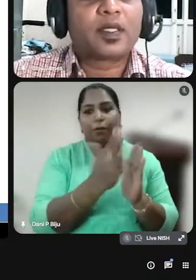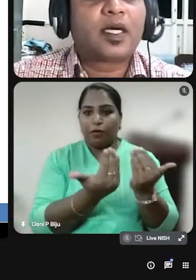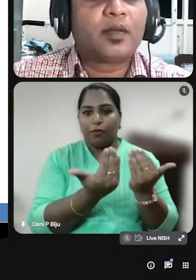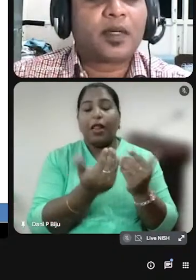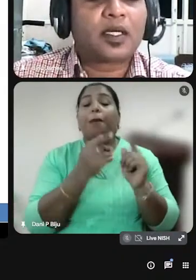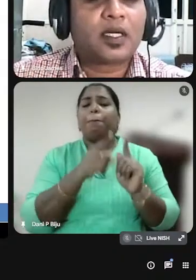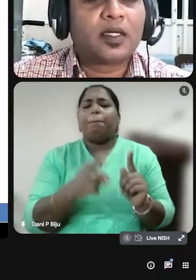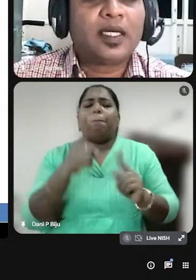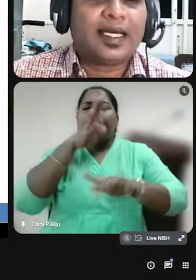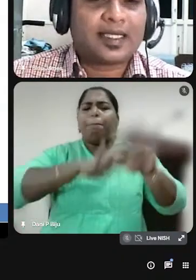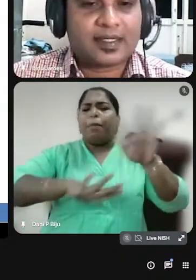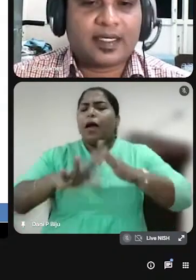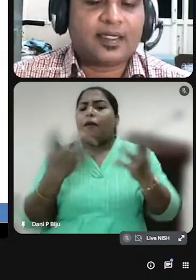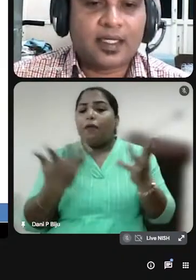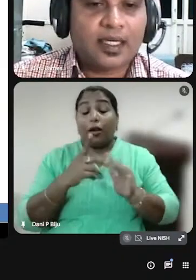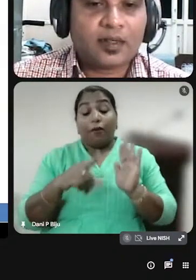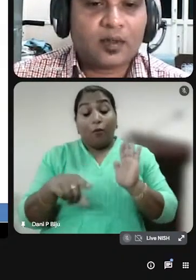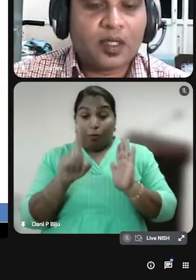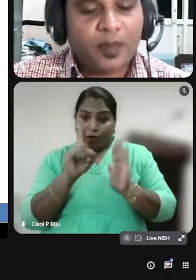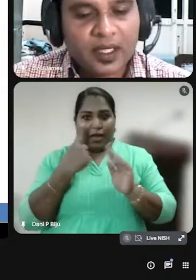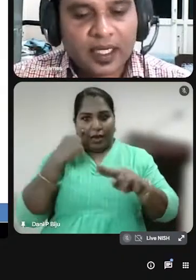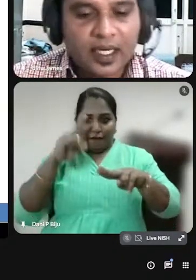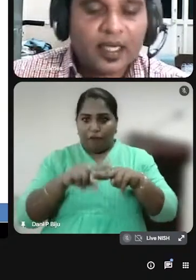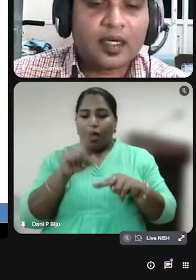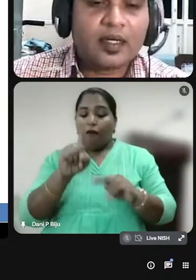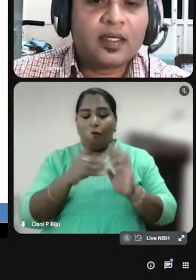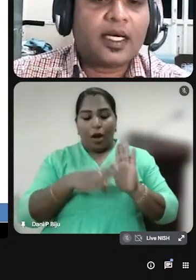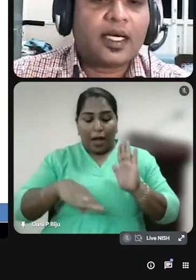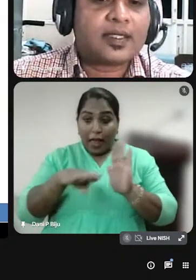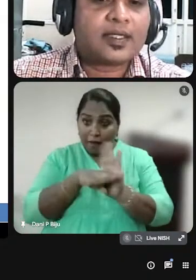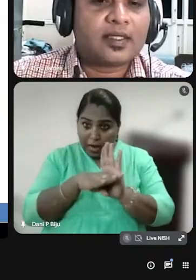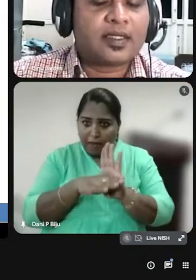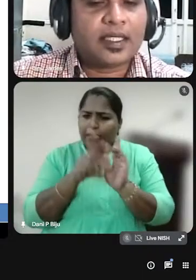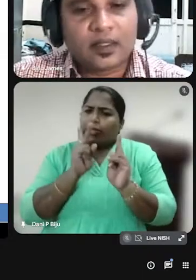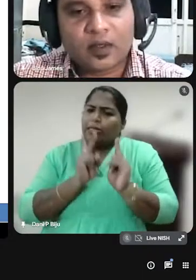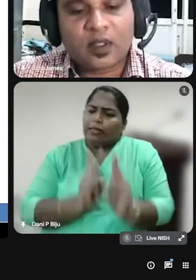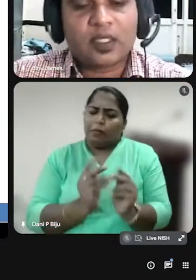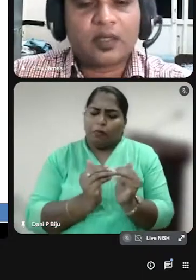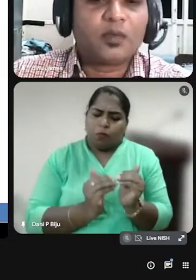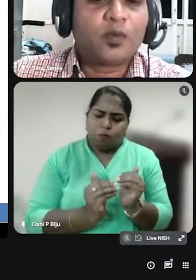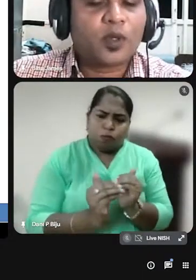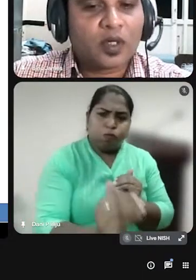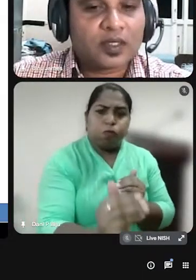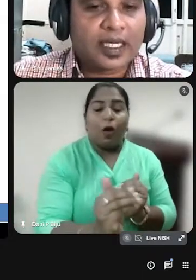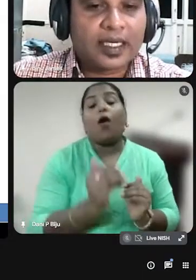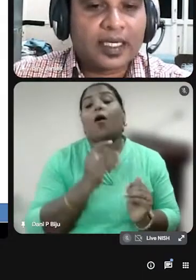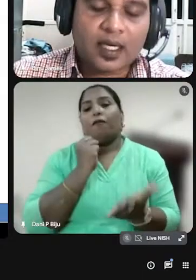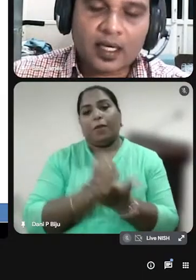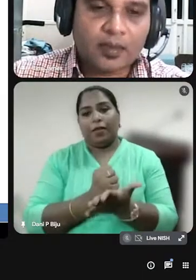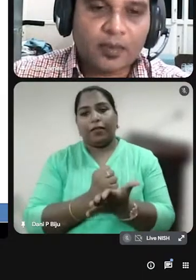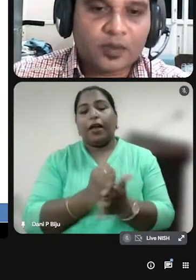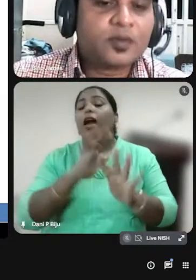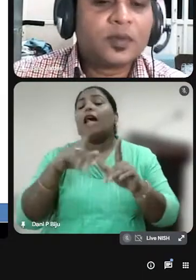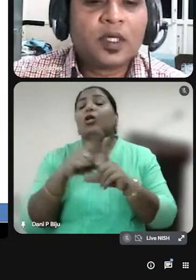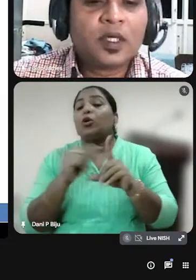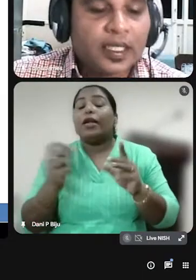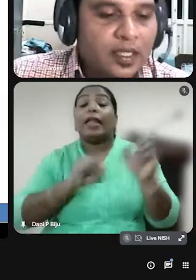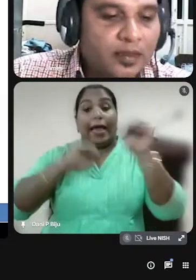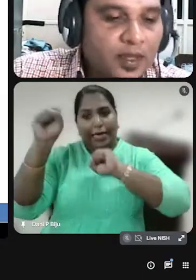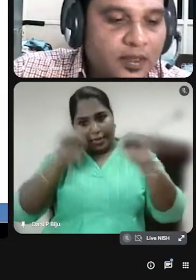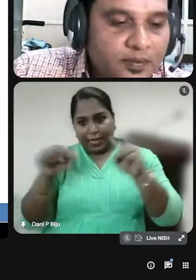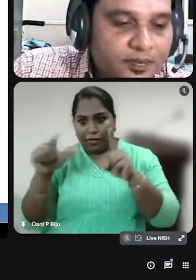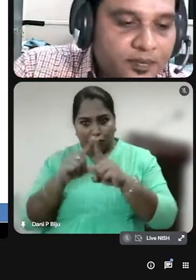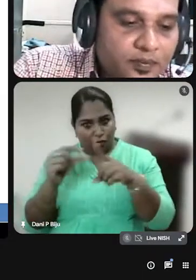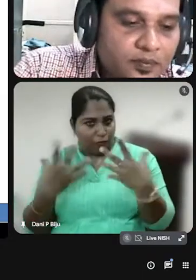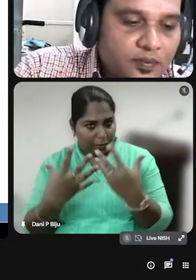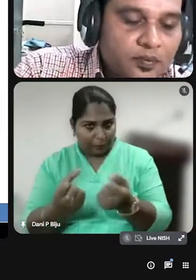വളരെ പ്രധാനപ്പെട്ടതാണ് എക്സസൈസ് ചെയ്യാവുന്നത്. അപ്പൊ അതെങ്ങനെയാണ് ആ എക്സസൈസ് ചെയ്യുന്നതെന്നൊക്കെ നമുക്ക് മുമ്പോട്ടുള്ള സ്ലൈഡ്സിൽ കാണാൻ പറ്റും. നെക്സ്റ്റ് സ്ലൈഡ്